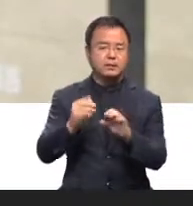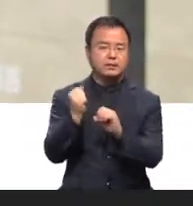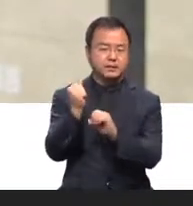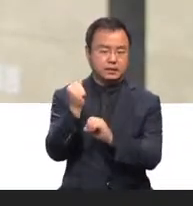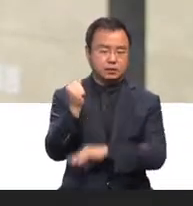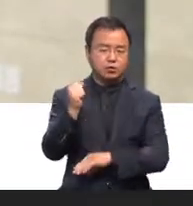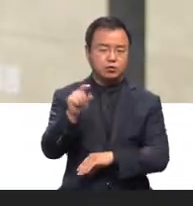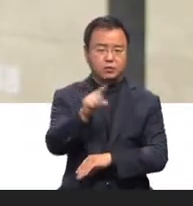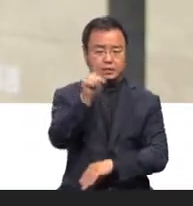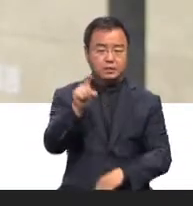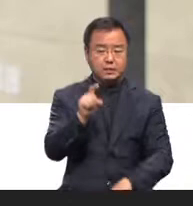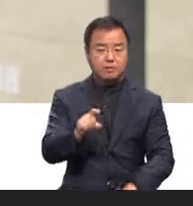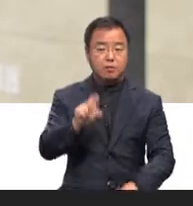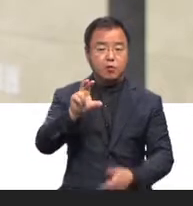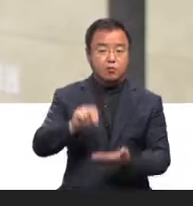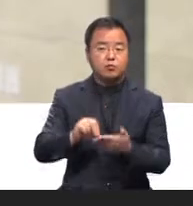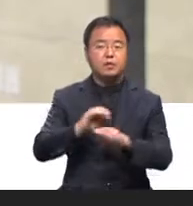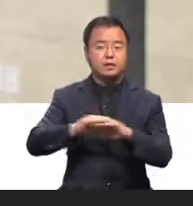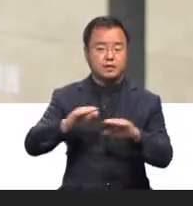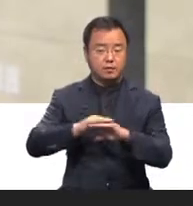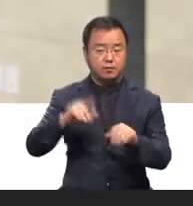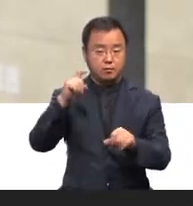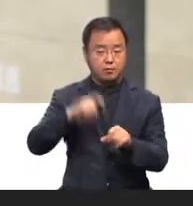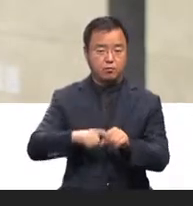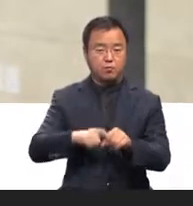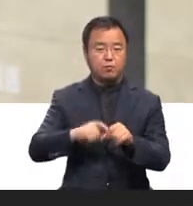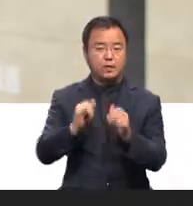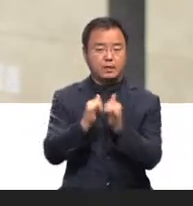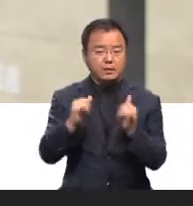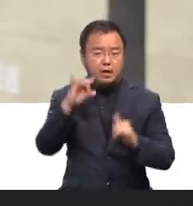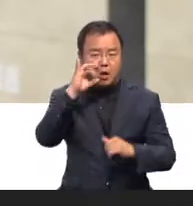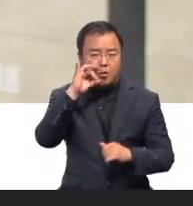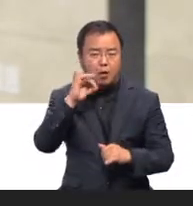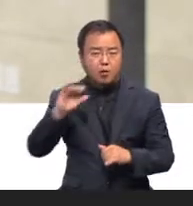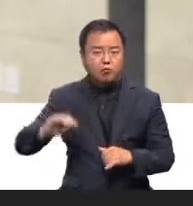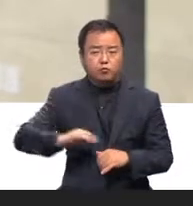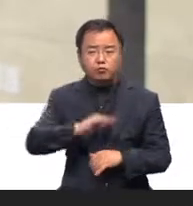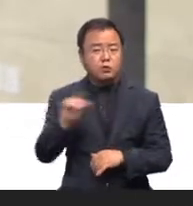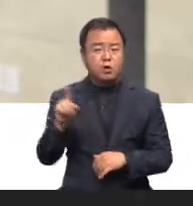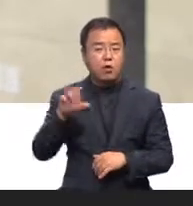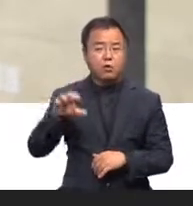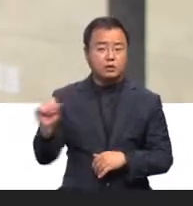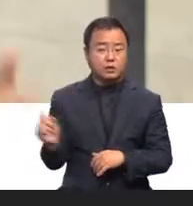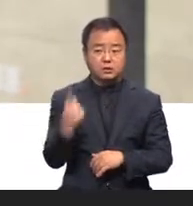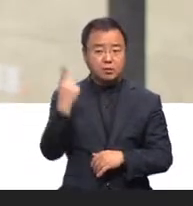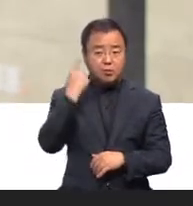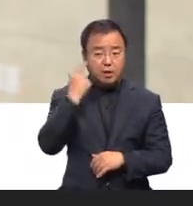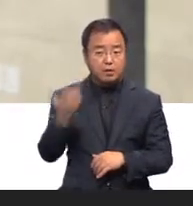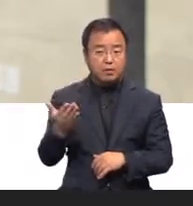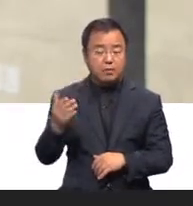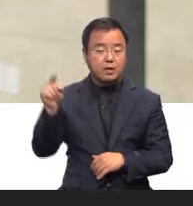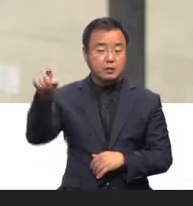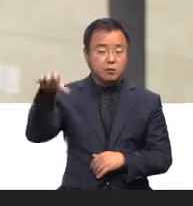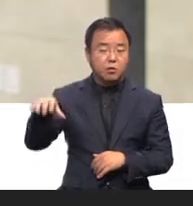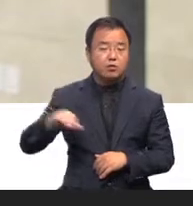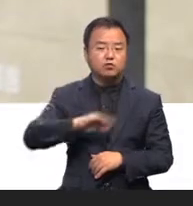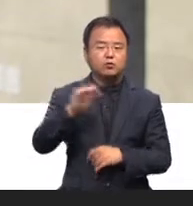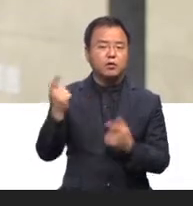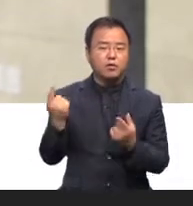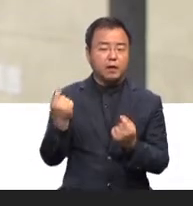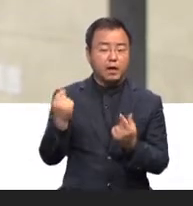기초적인 문제를 풀기 위한 거예요. 호기심, 인간의 호기심. 우리는 어디서 왔습니까? 그리고 거기에 우리 같은 생명체가